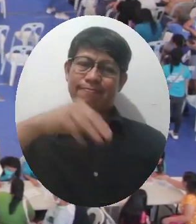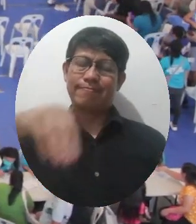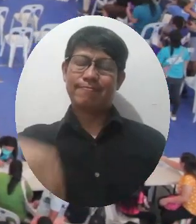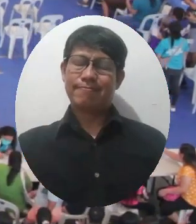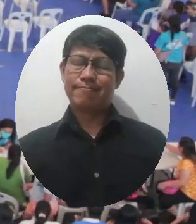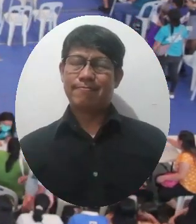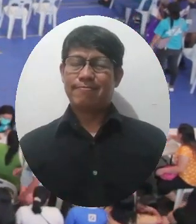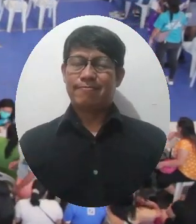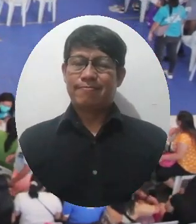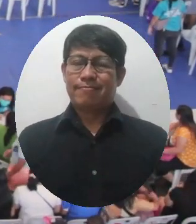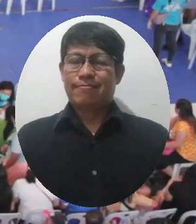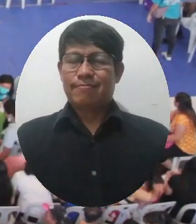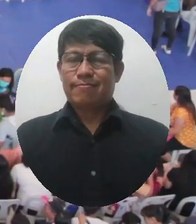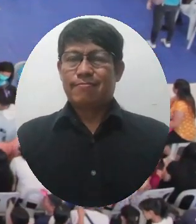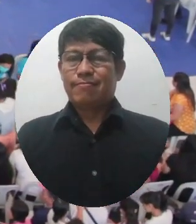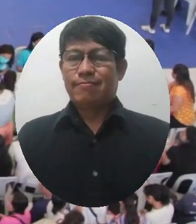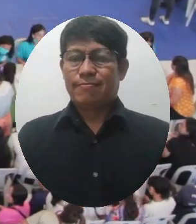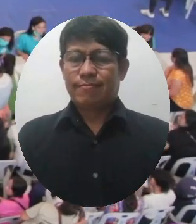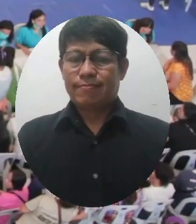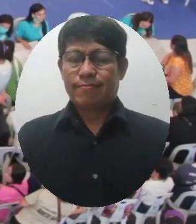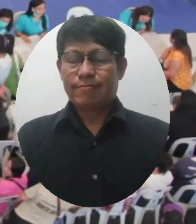sa Mandaluyong.